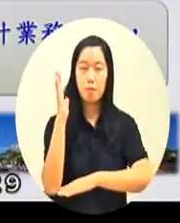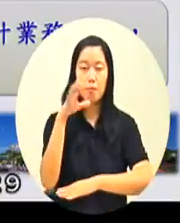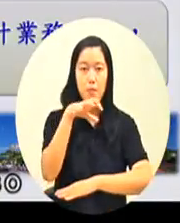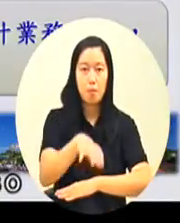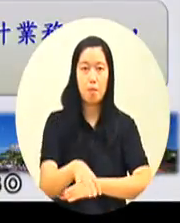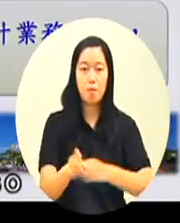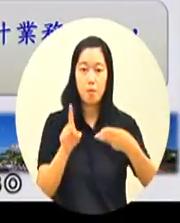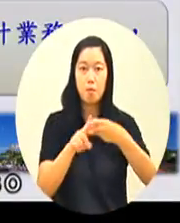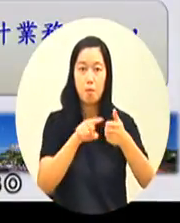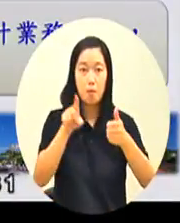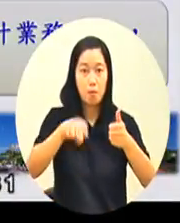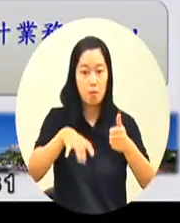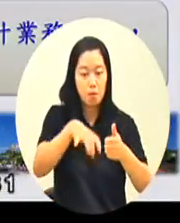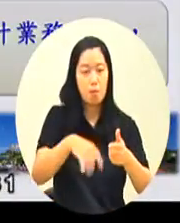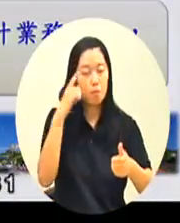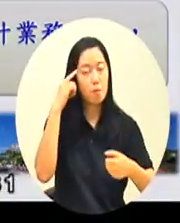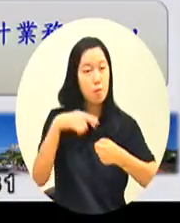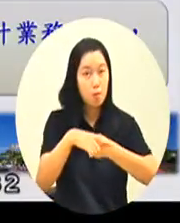研发